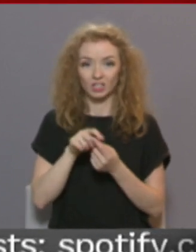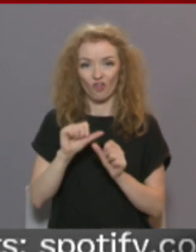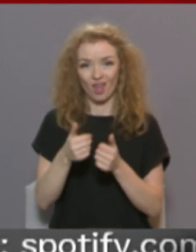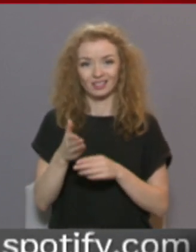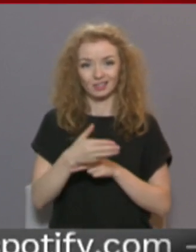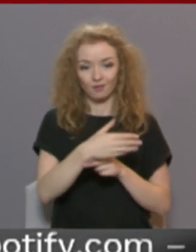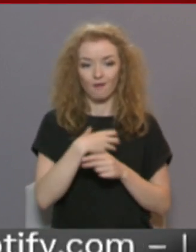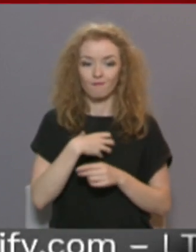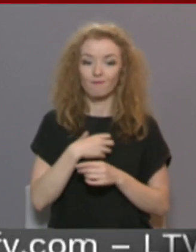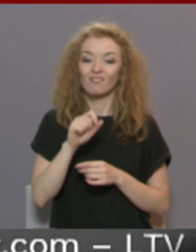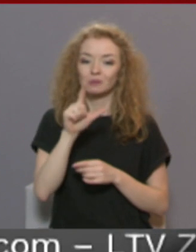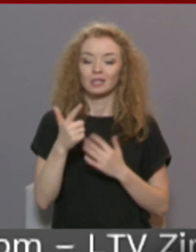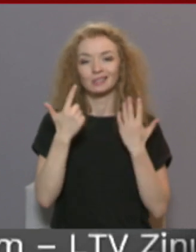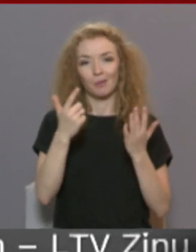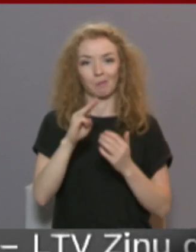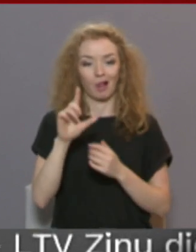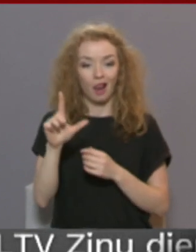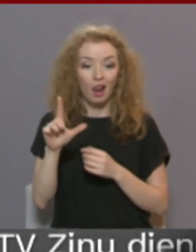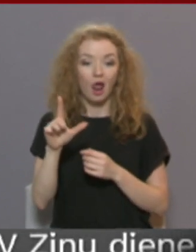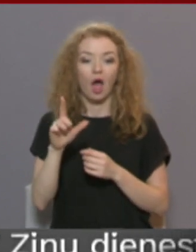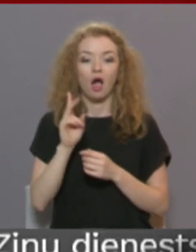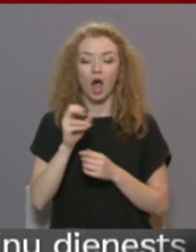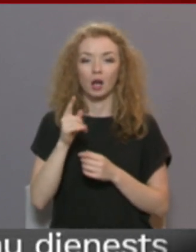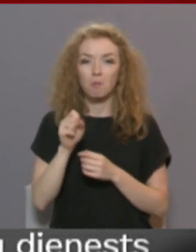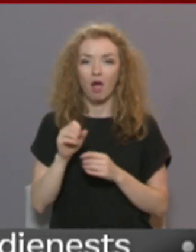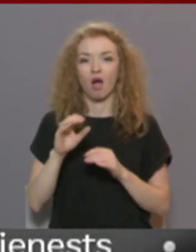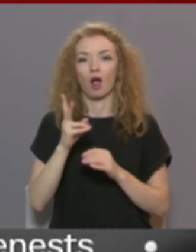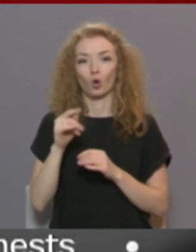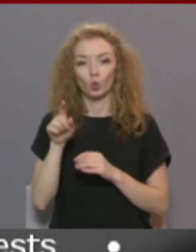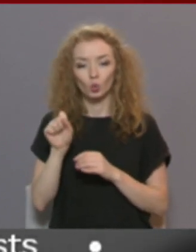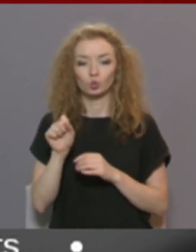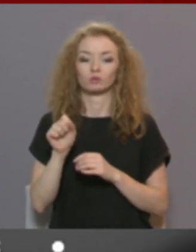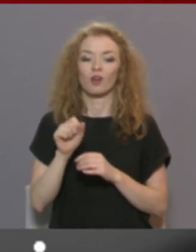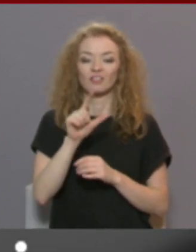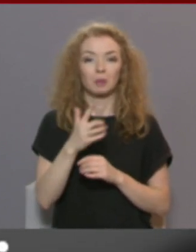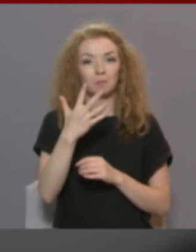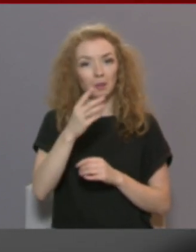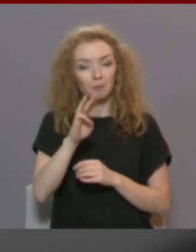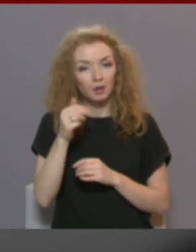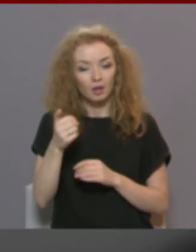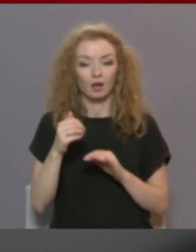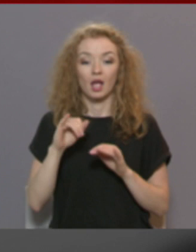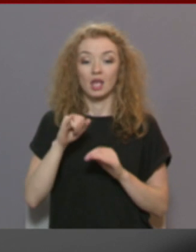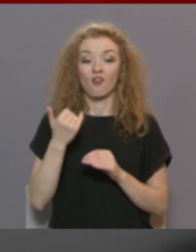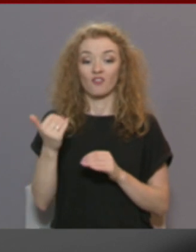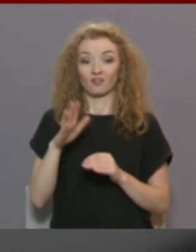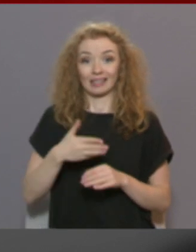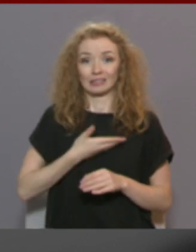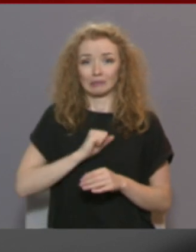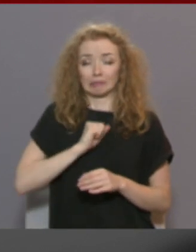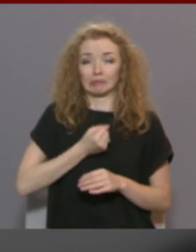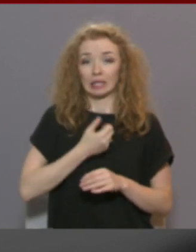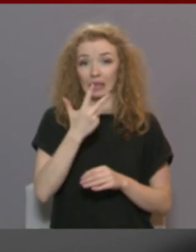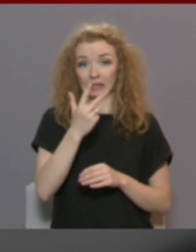mg litrā, kartveidīgām zivīm, raudām, karūsām 5 mg litrā, bet viņas var izdzīvot tie 3 mg,